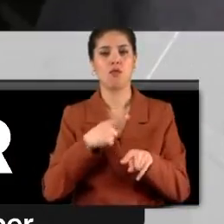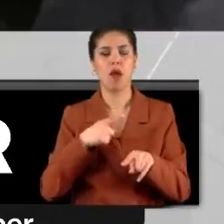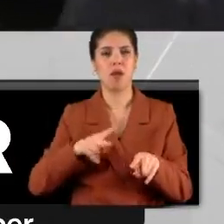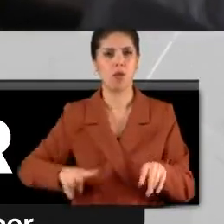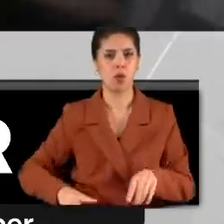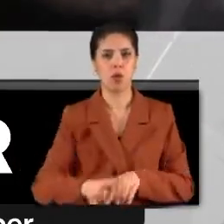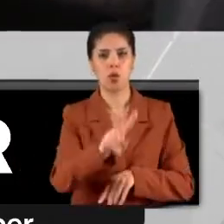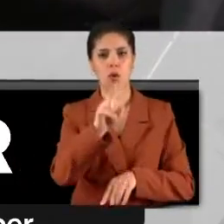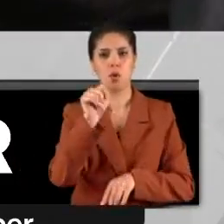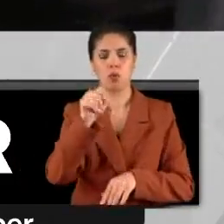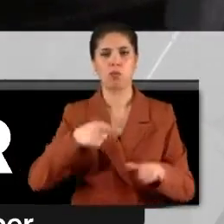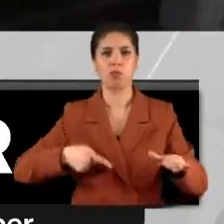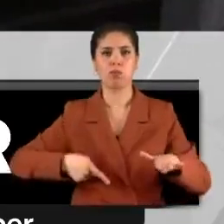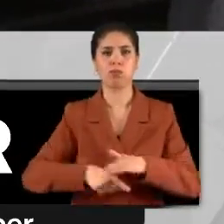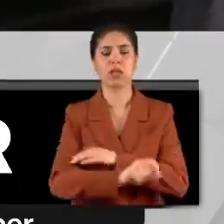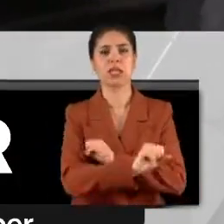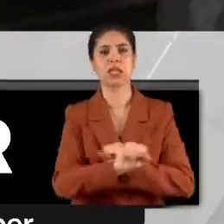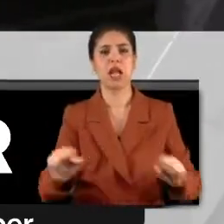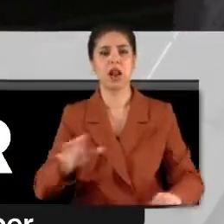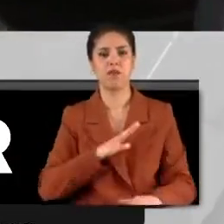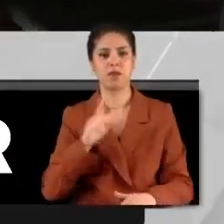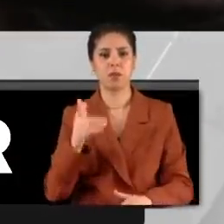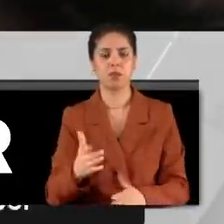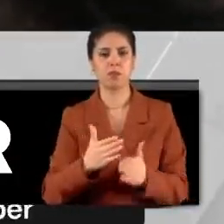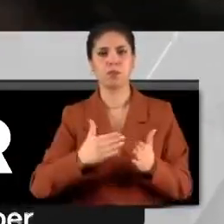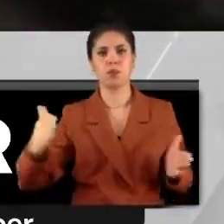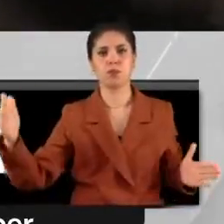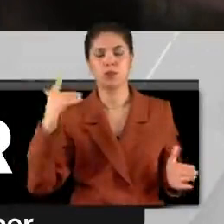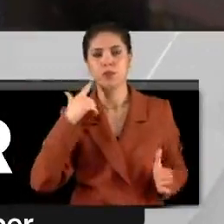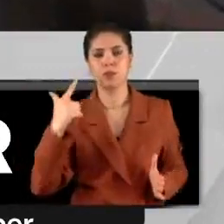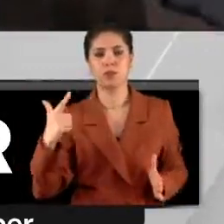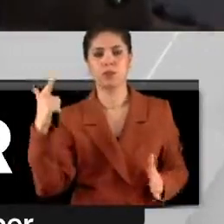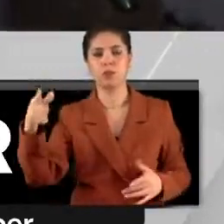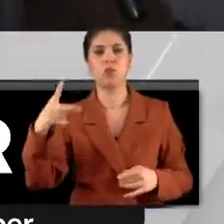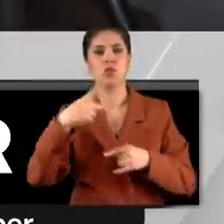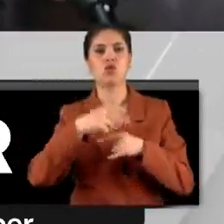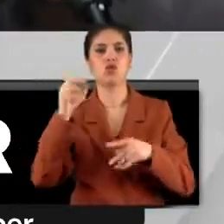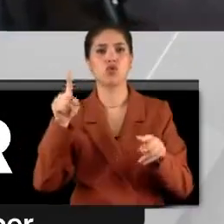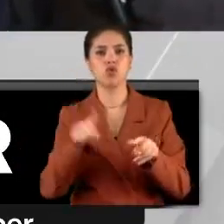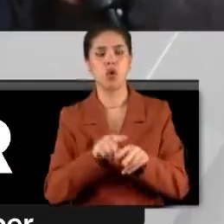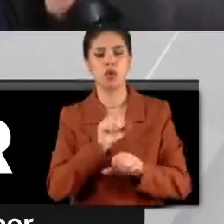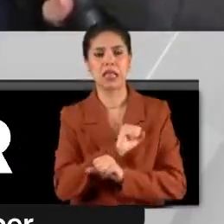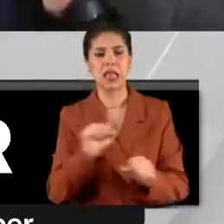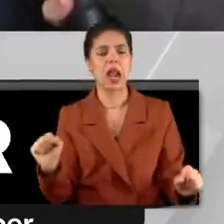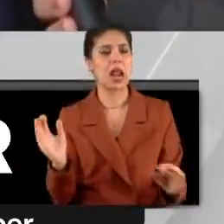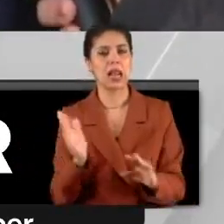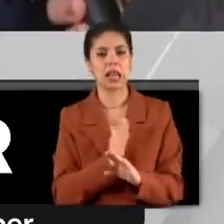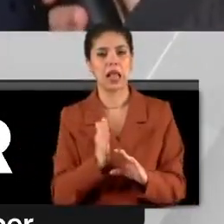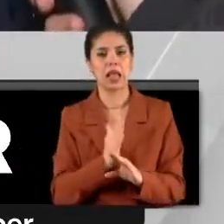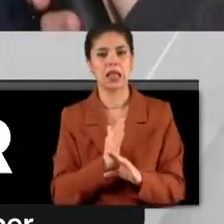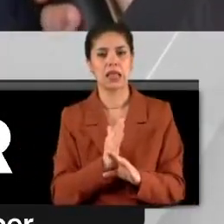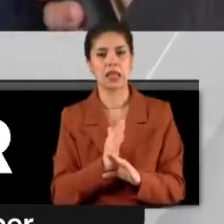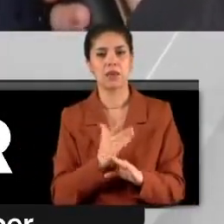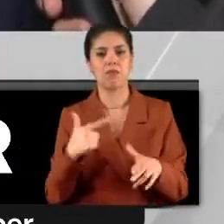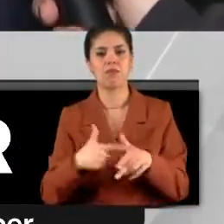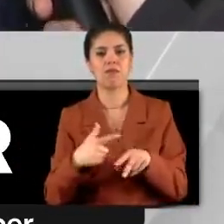Evet, yani bu kuşak boyunca bir hasar almış. Yani geniş bir zon boyunca. Bu zon hasar almış. Niye almış? Olasılıkla bir